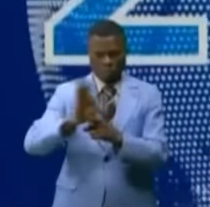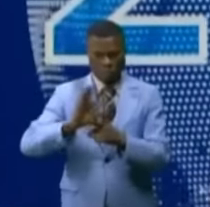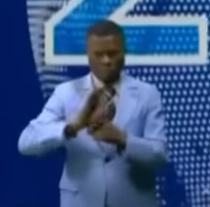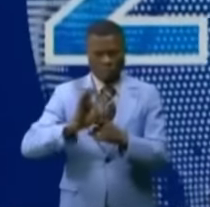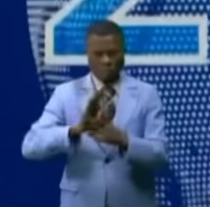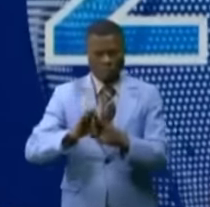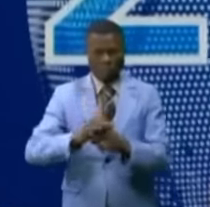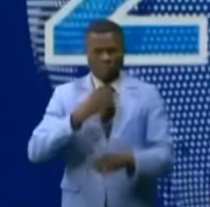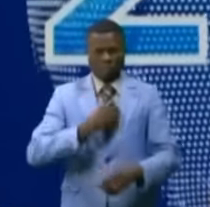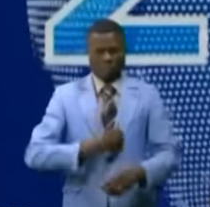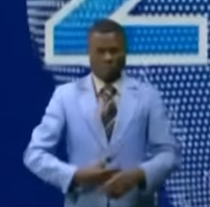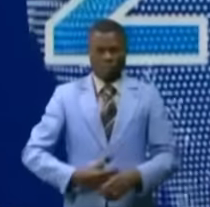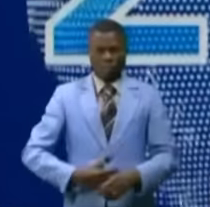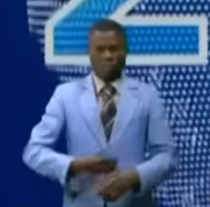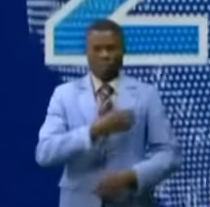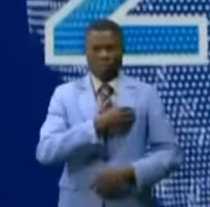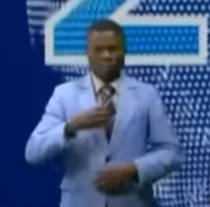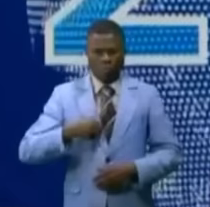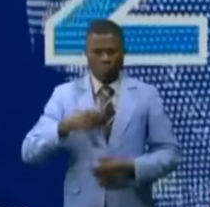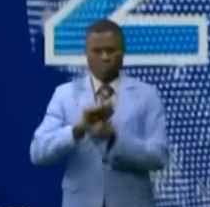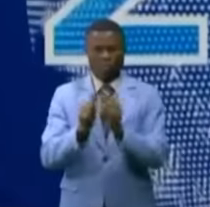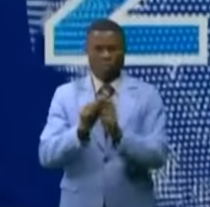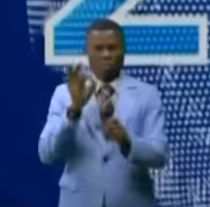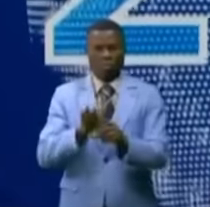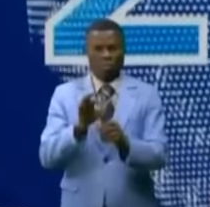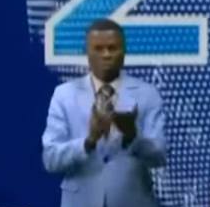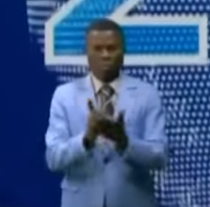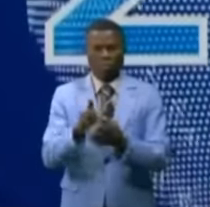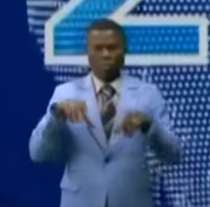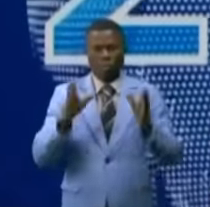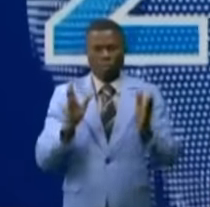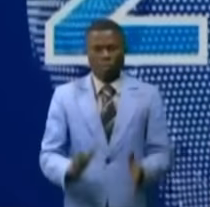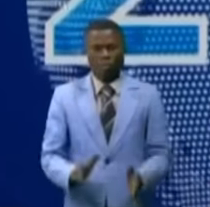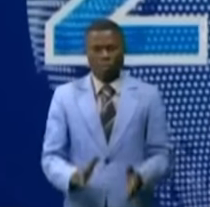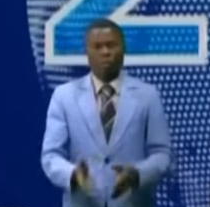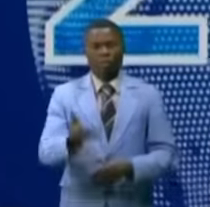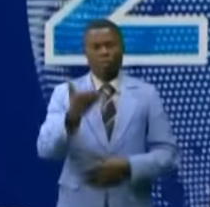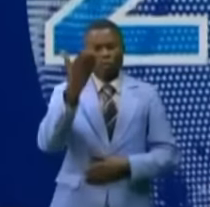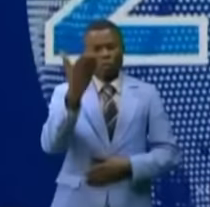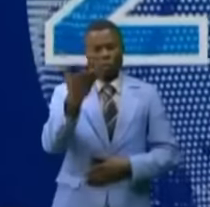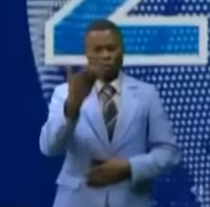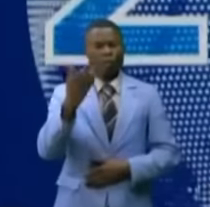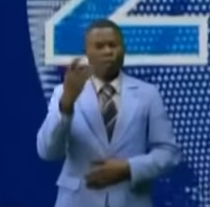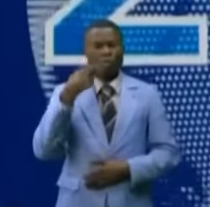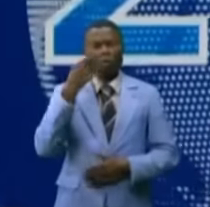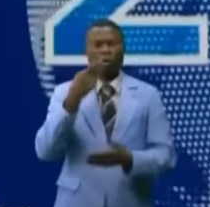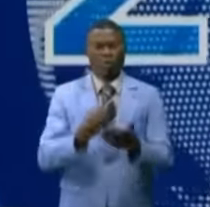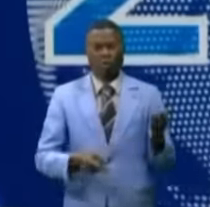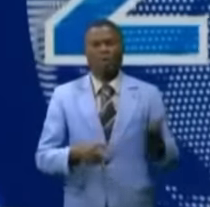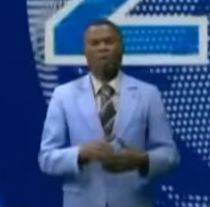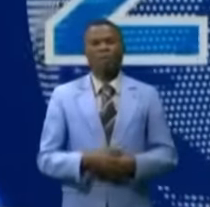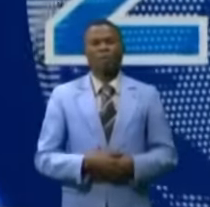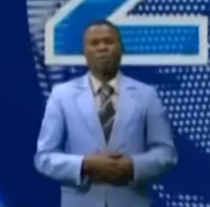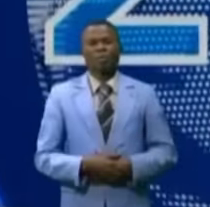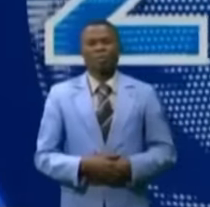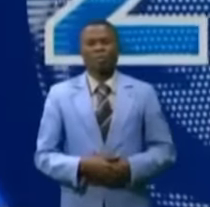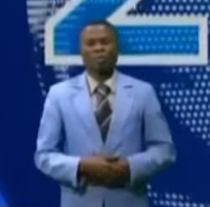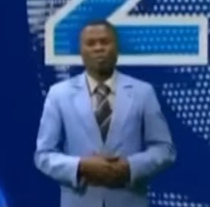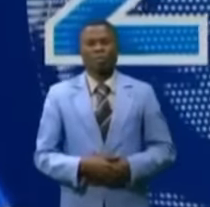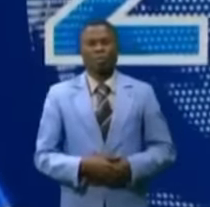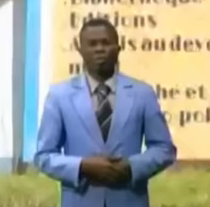des avocates sur le contentieux électoral en droit congolais. Bopete Yengeli Samba et Papi Mbongo.